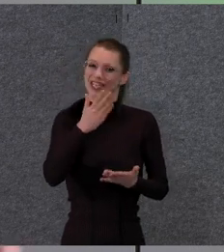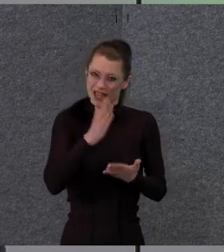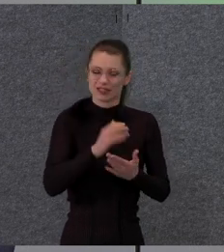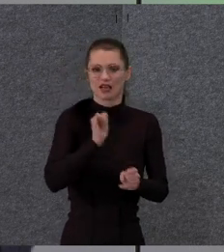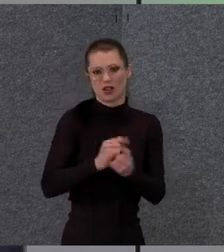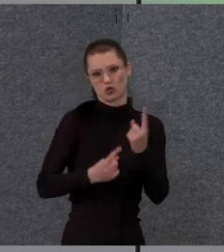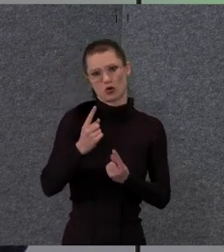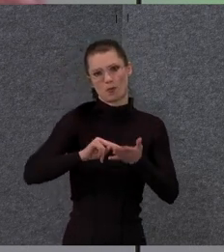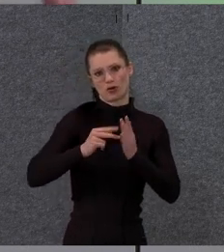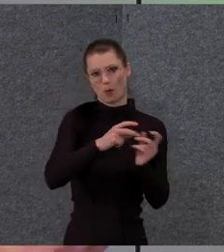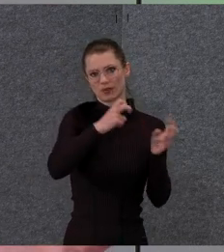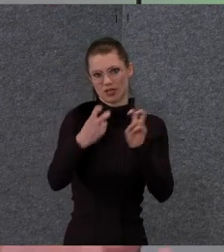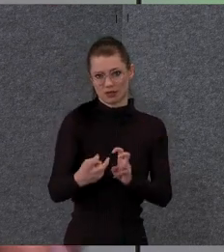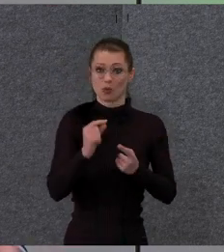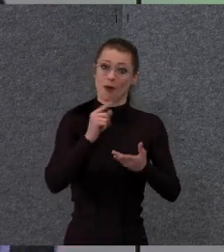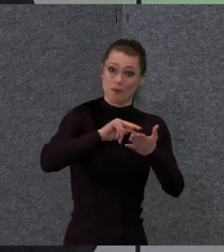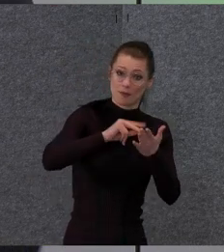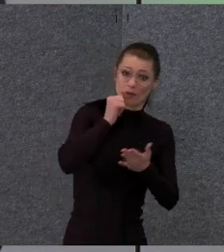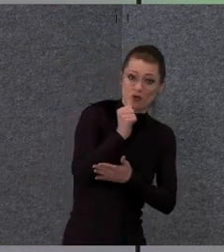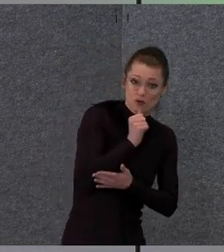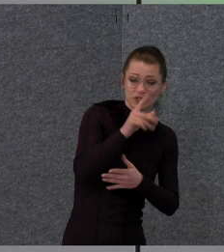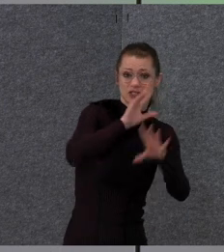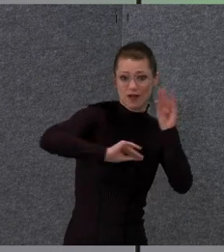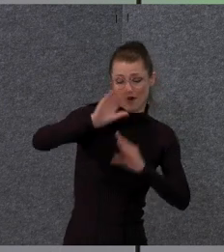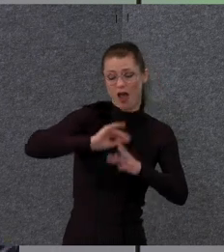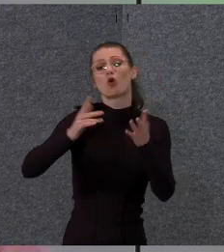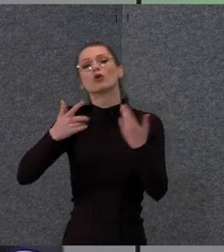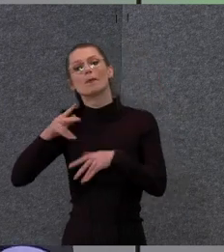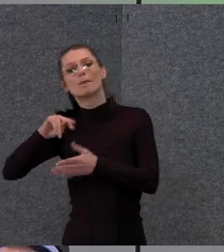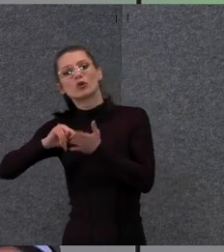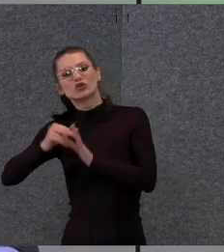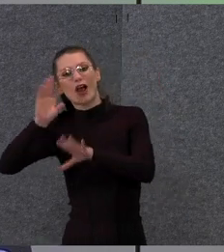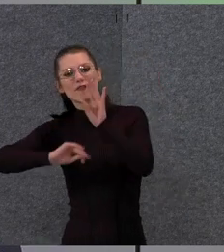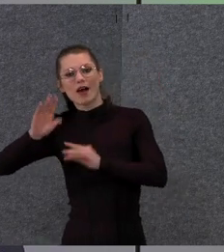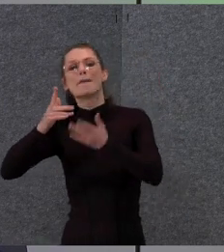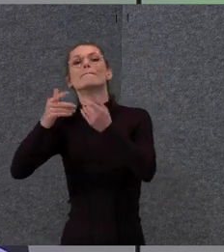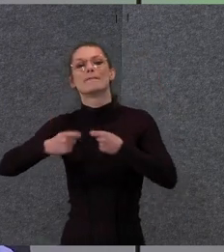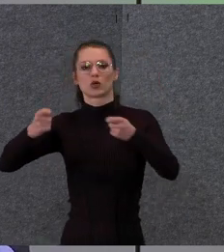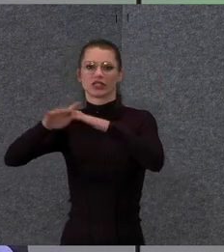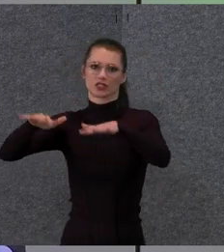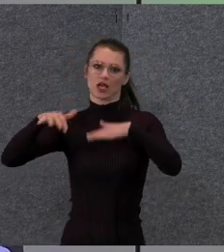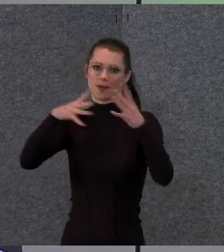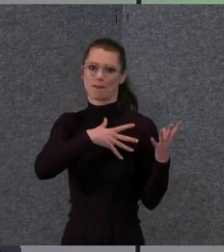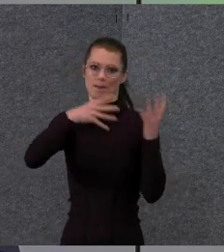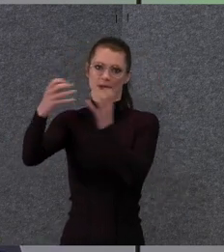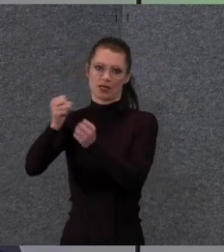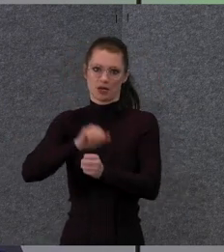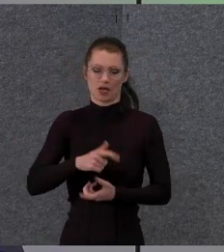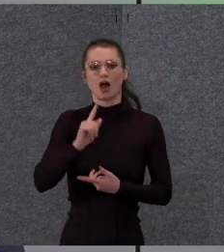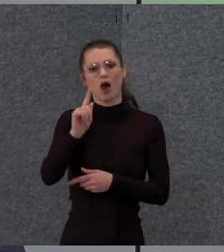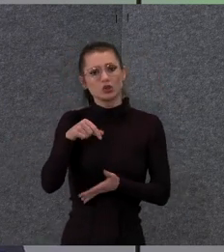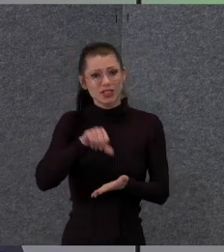weitergehen und die Erfahrung aus dem beruflichen Hintergrund und dem politischen Hintergrund in den Bundestag einbringen. Denn wir haben ganz